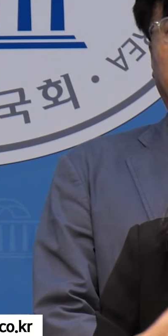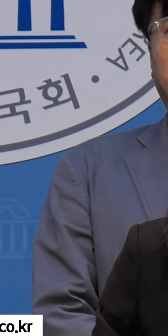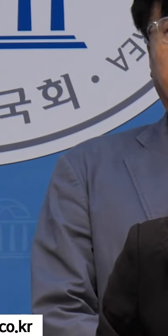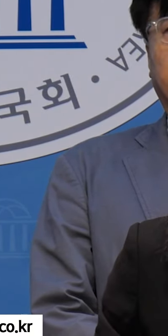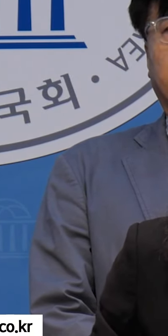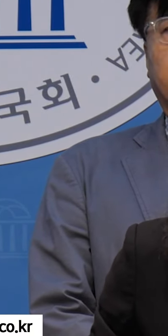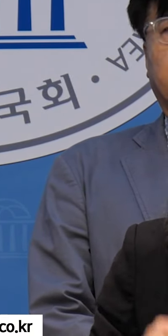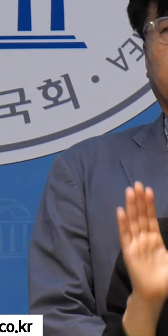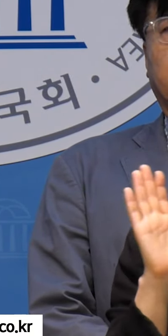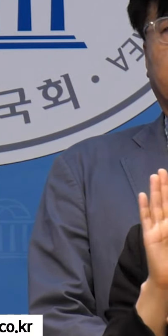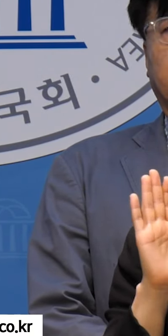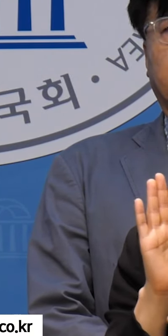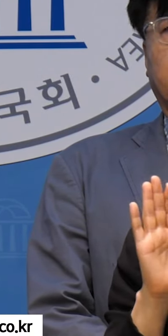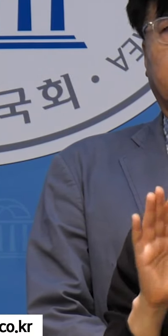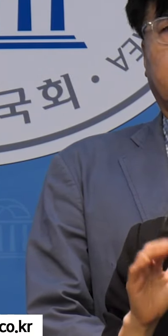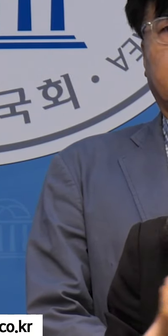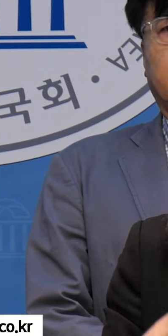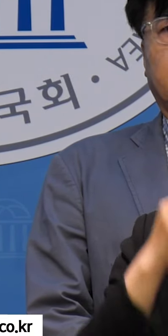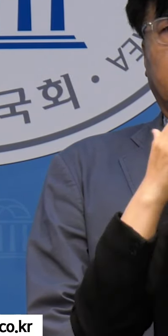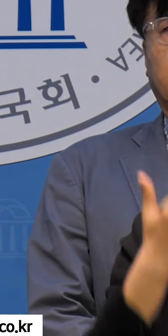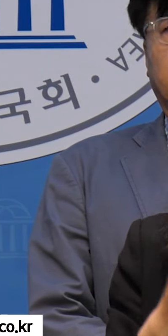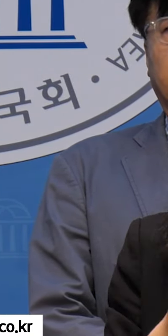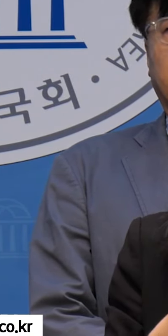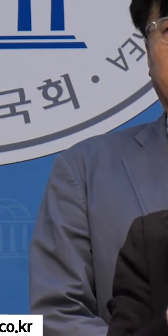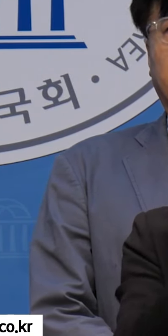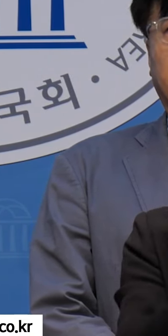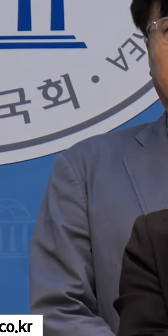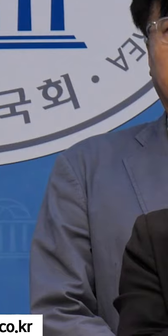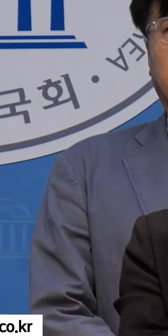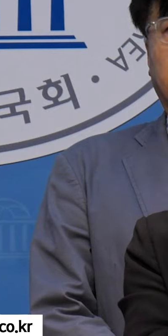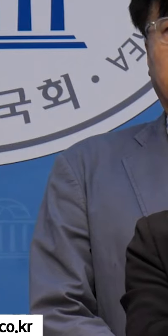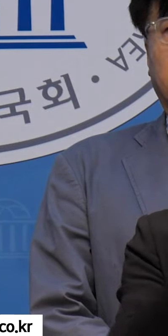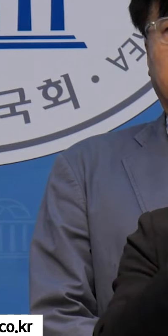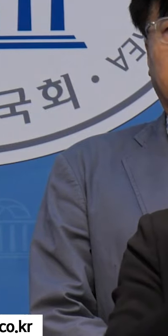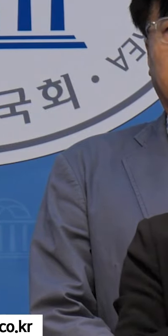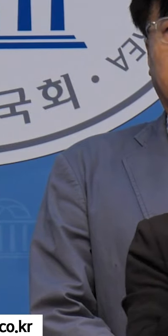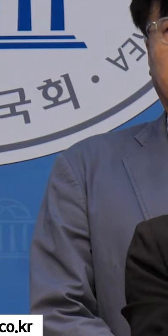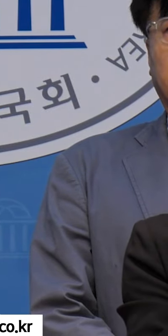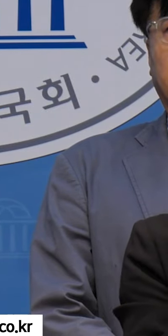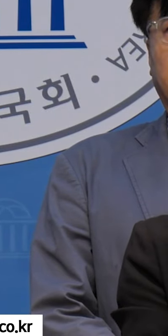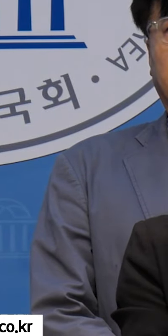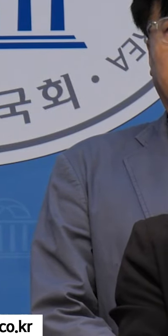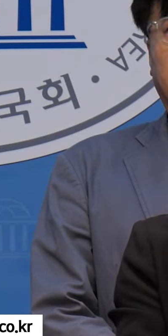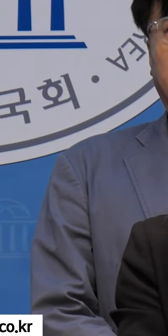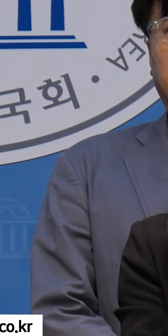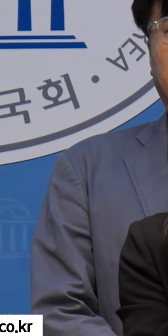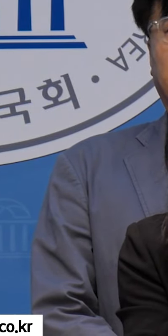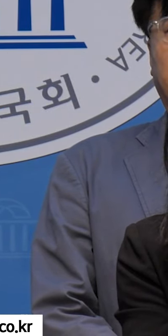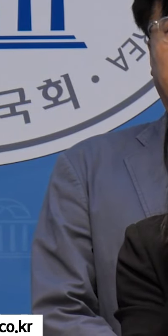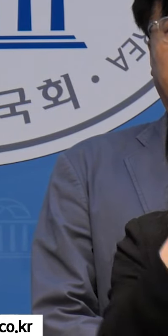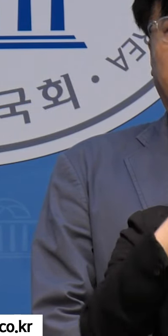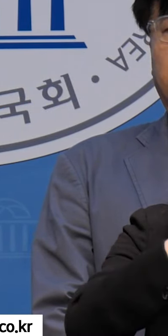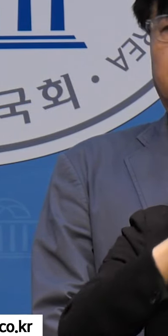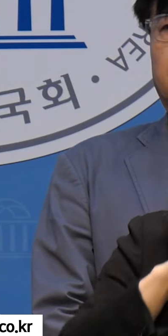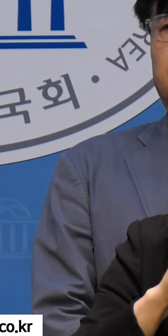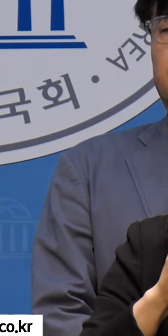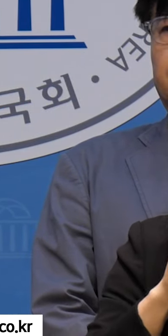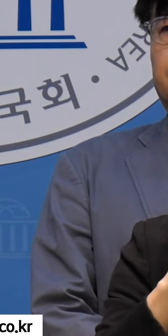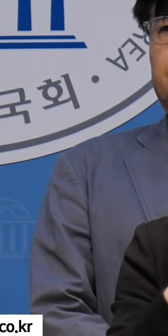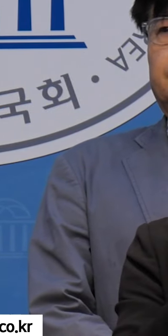왔습니다. 심지어 한국은행 이창용 총재가 이 서울의